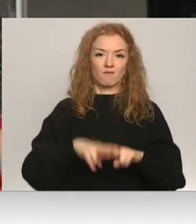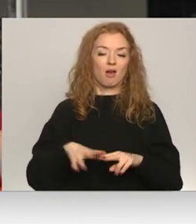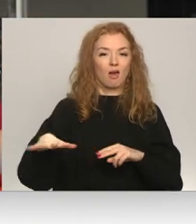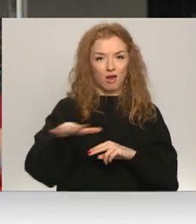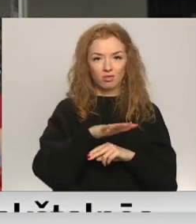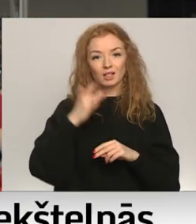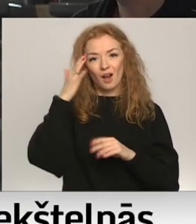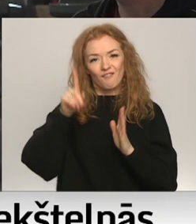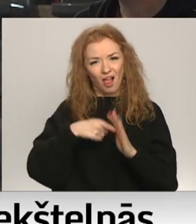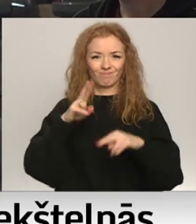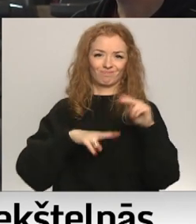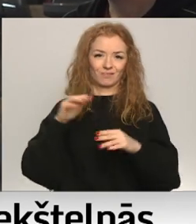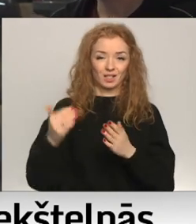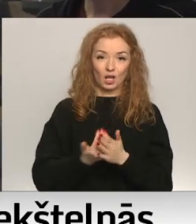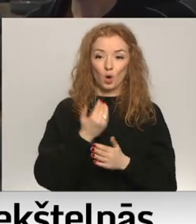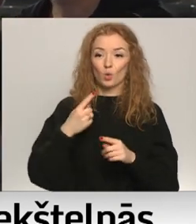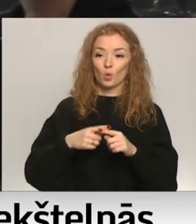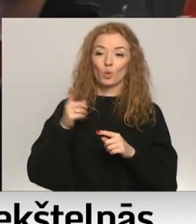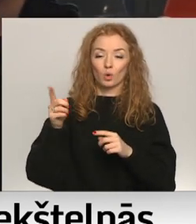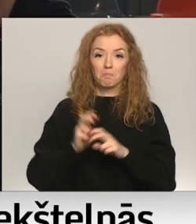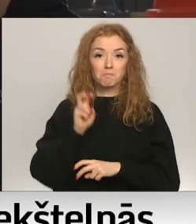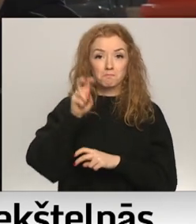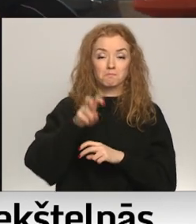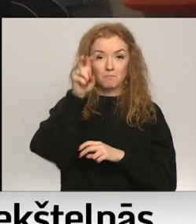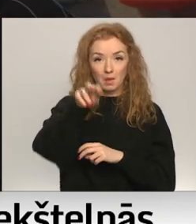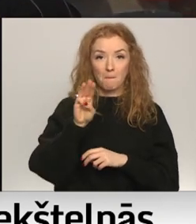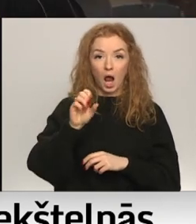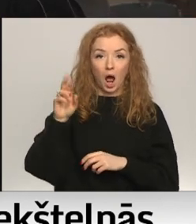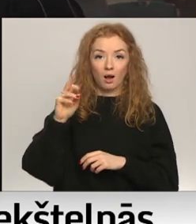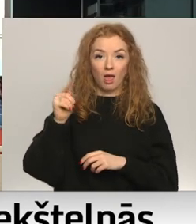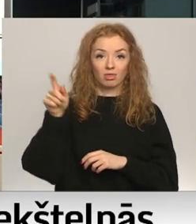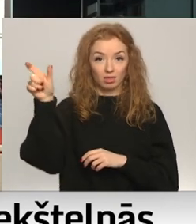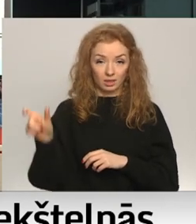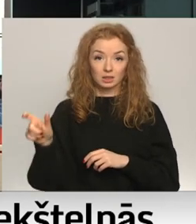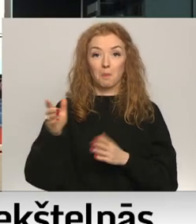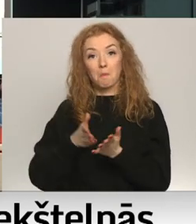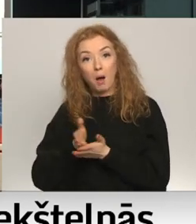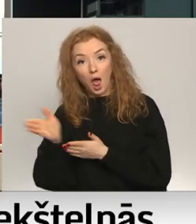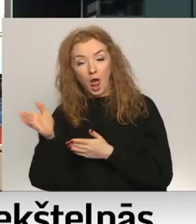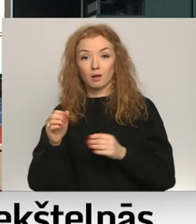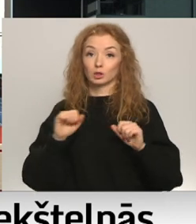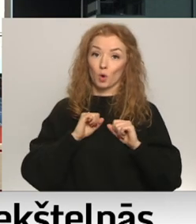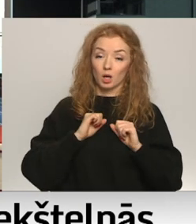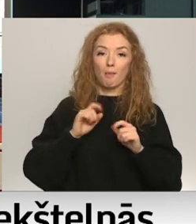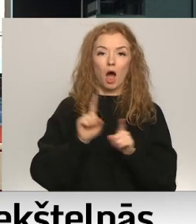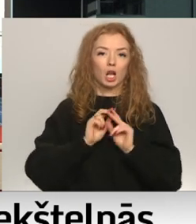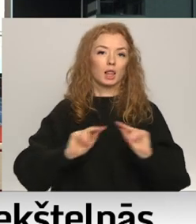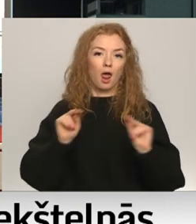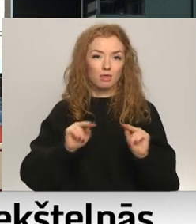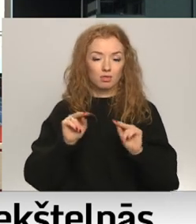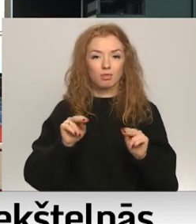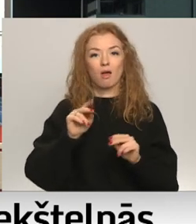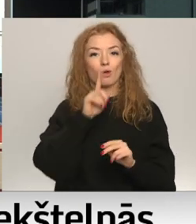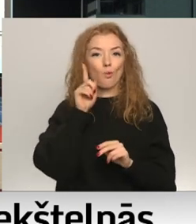Cerams, ka būs vairāk. Kartslēcējs Mariks Ārens paralēli profesionālajiem sportam uzsācis arī treneru darbu un skolo